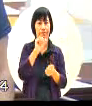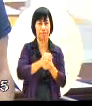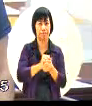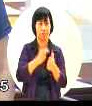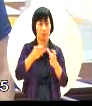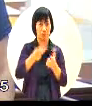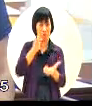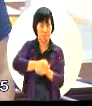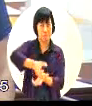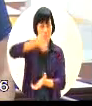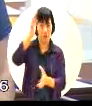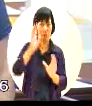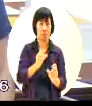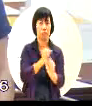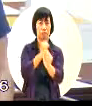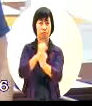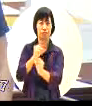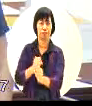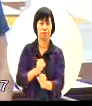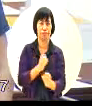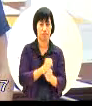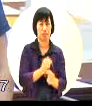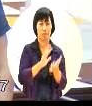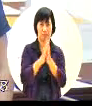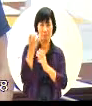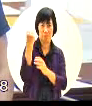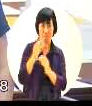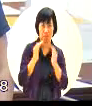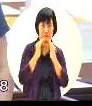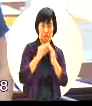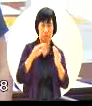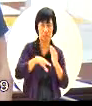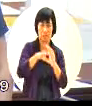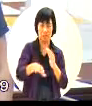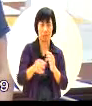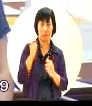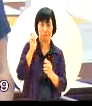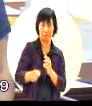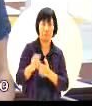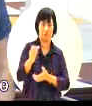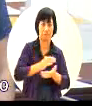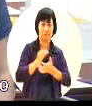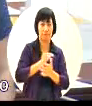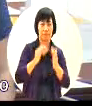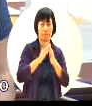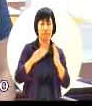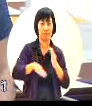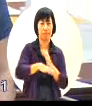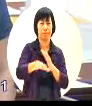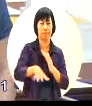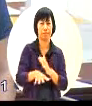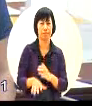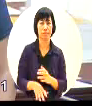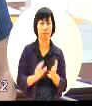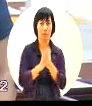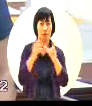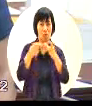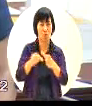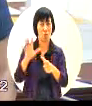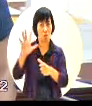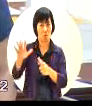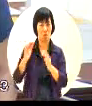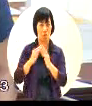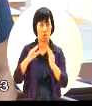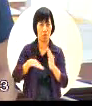咧起啊，啊，咱的市场，咱的拍卖市场，甲咱的公有市场，咱的